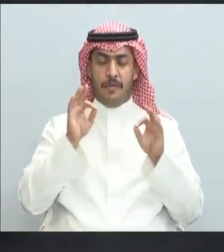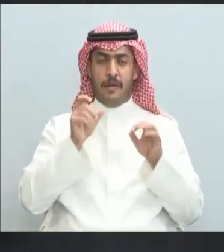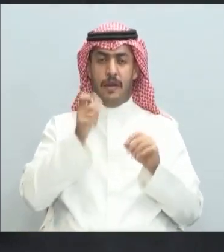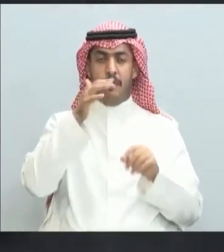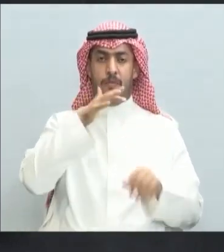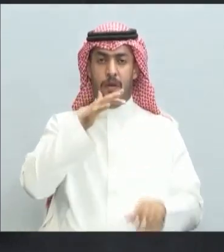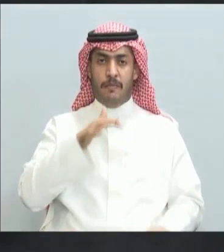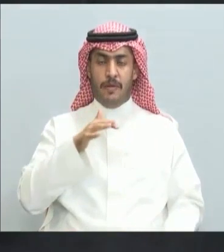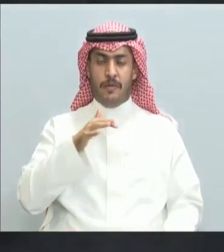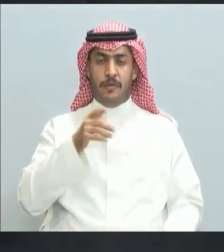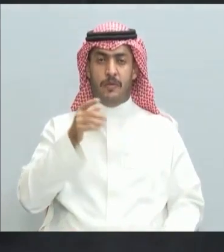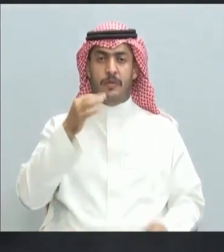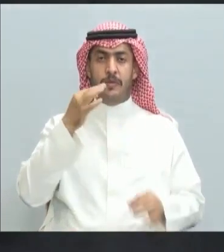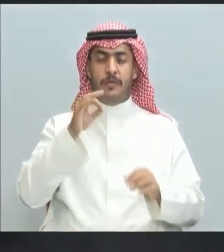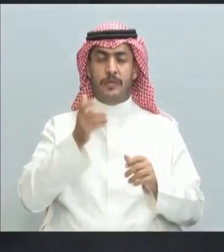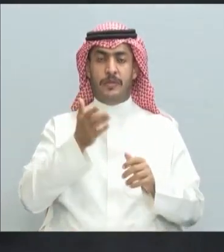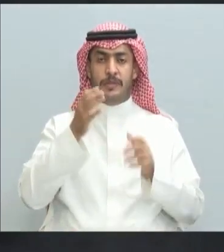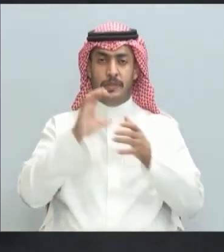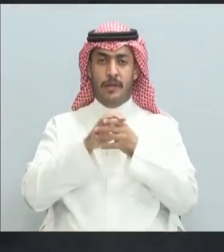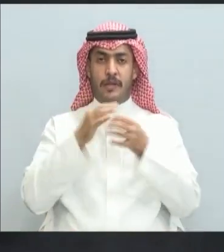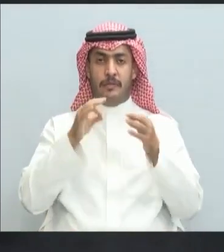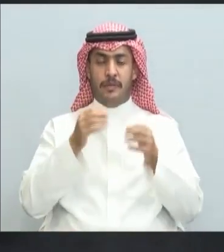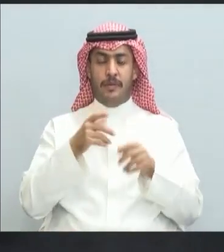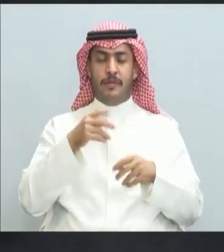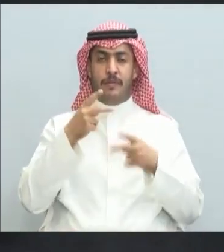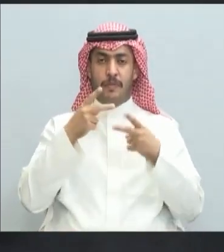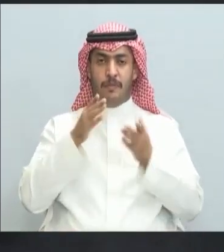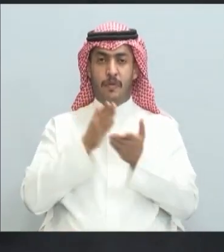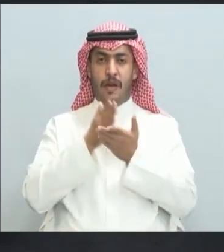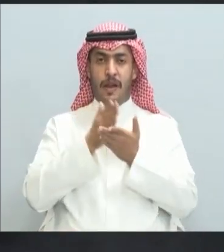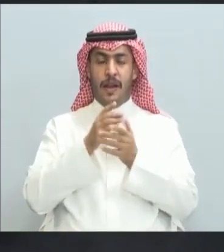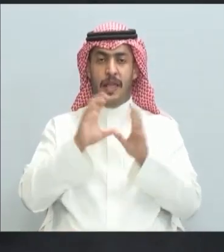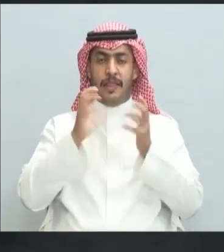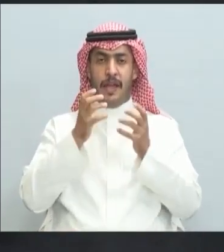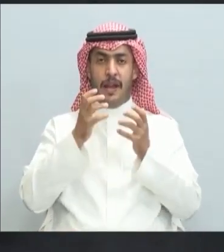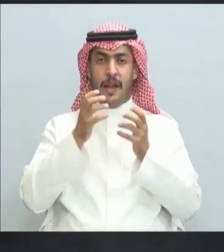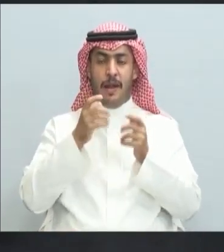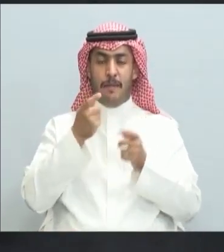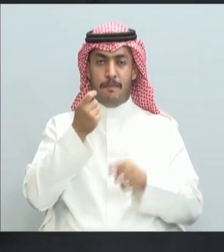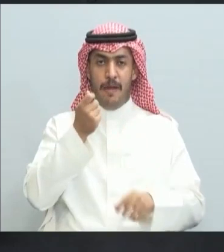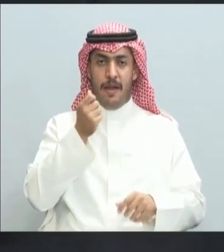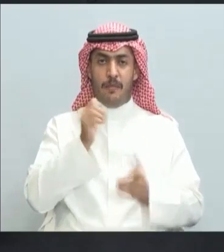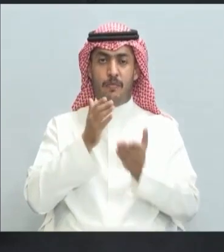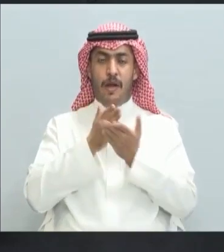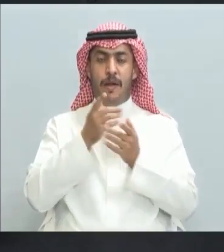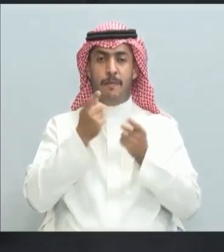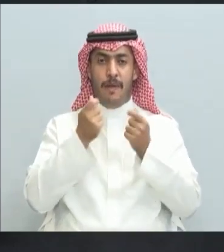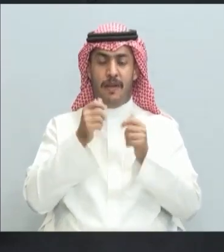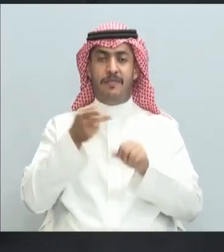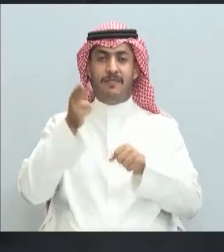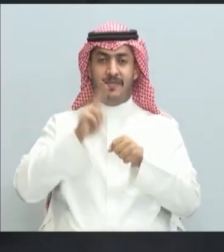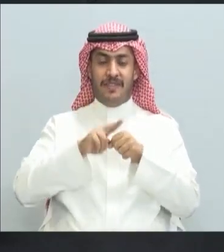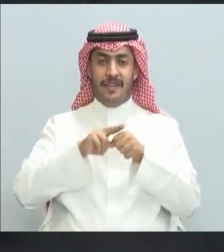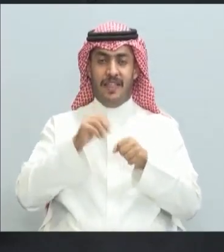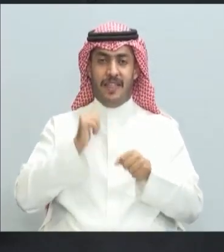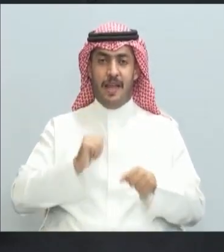نبينا محمد وعلى اله وصحبه اجمعين من مقرر الاداره الماليه مقرر المال نعود اليكم